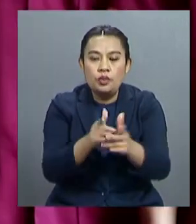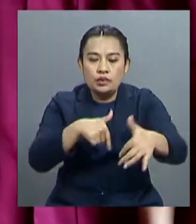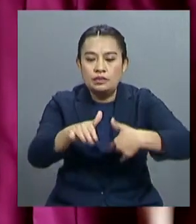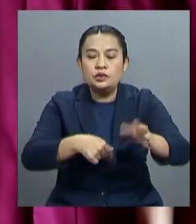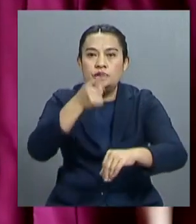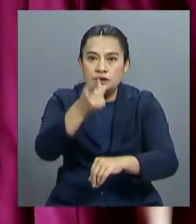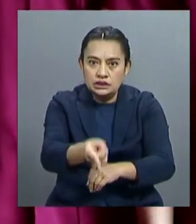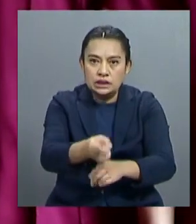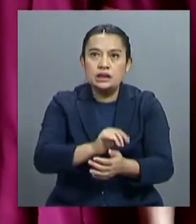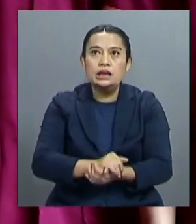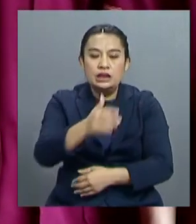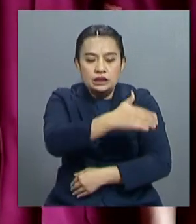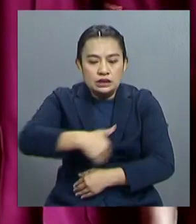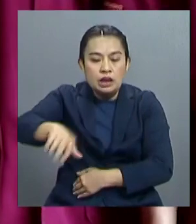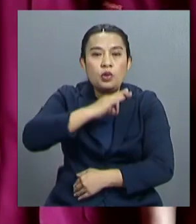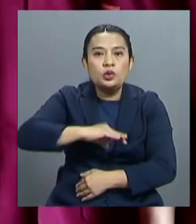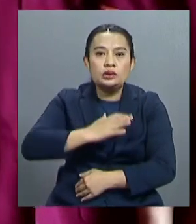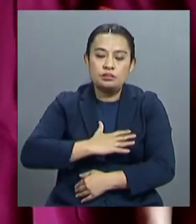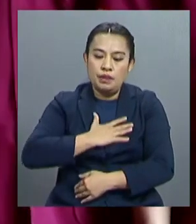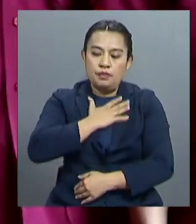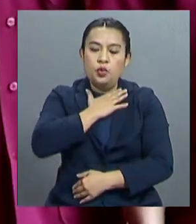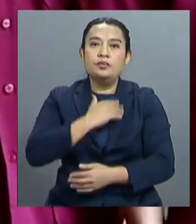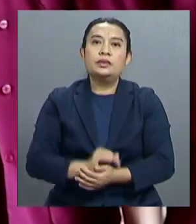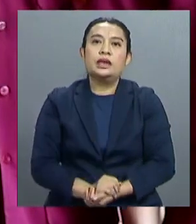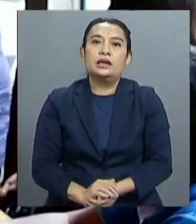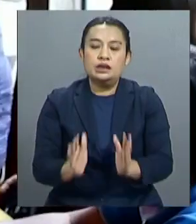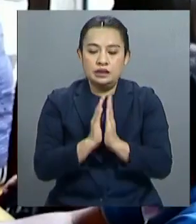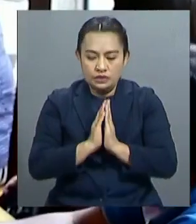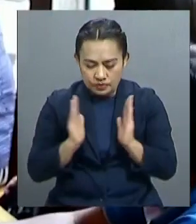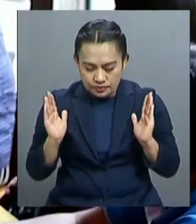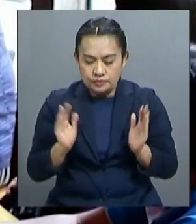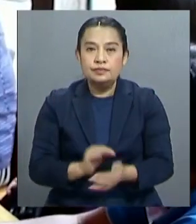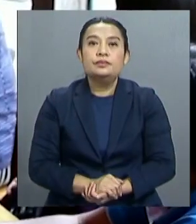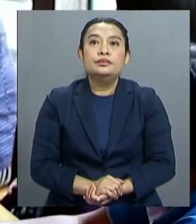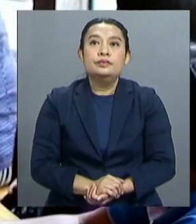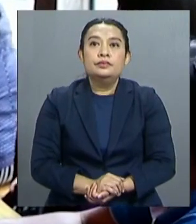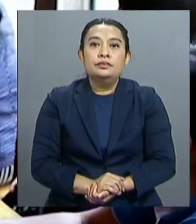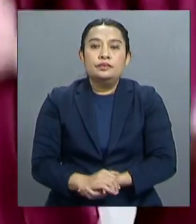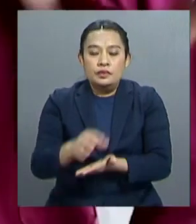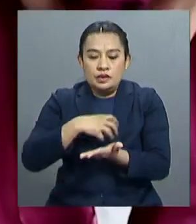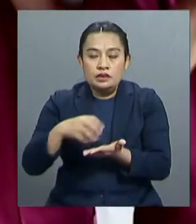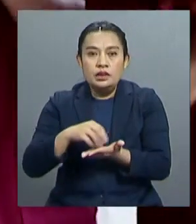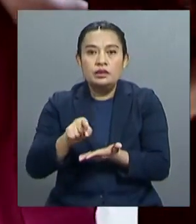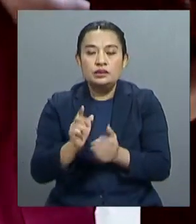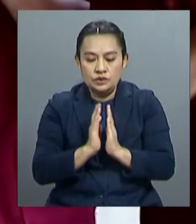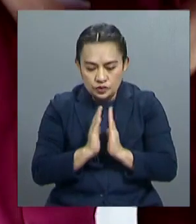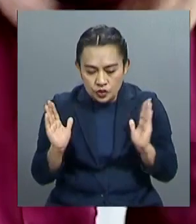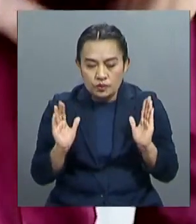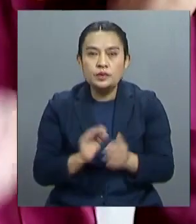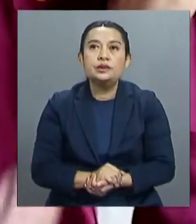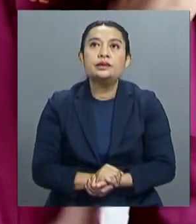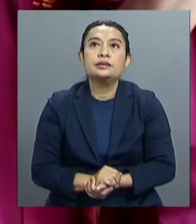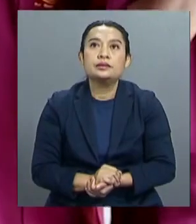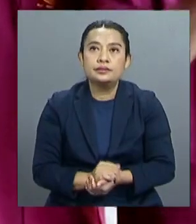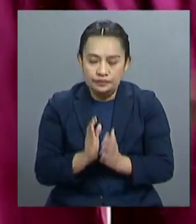ที่พวกเราภูมิใจเหลือเกินค่ะขอบคุณทุกคนนะคะที่รับฟังเรื่องราวของพวกเราสวัสดีค่ะ